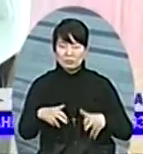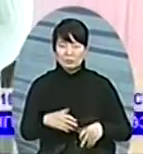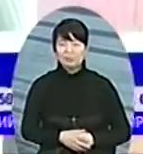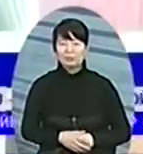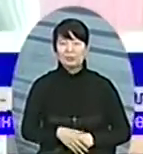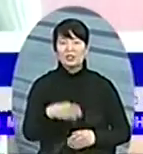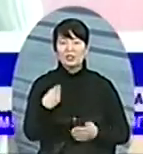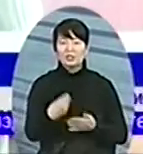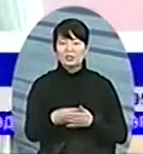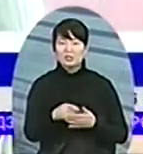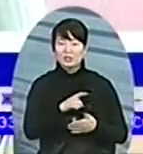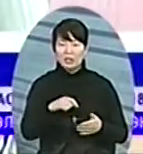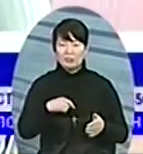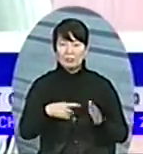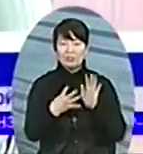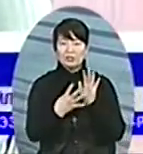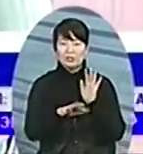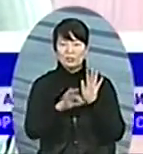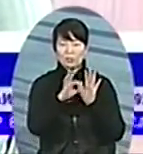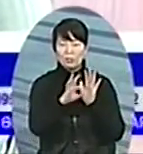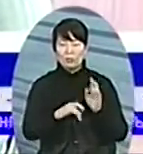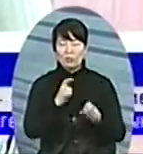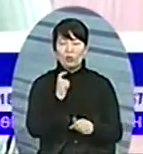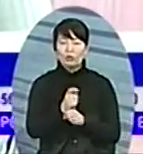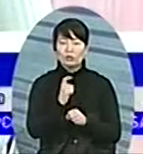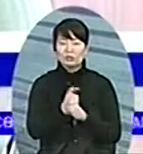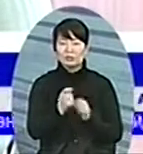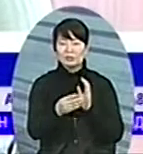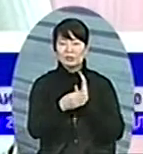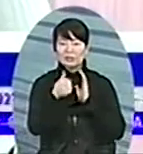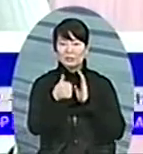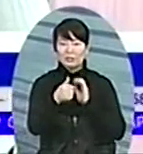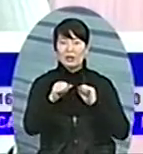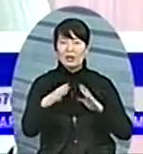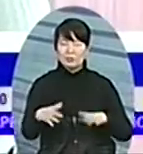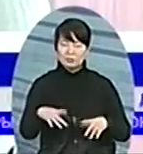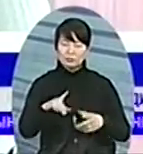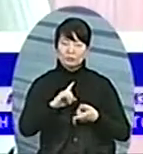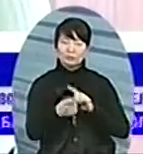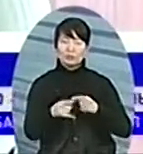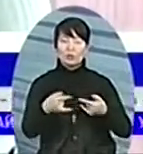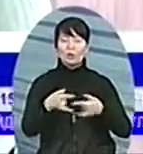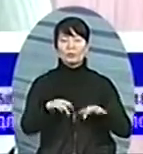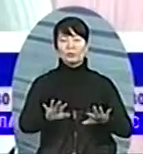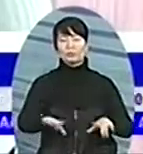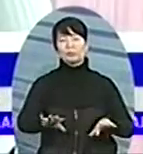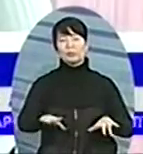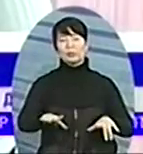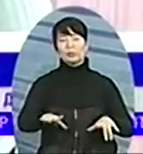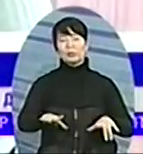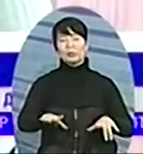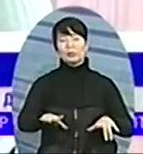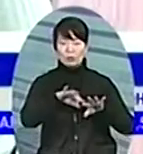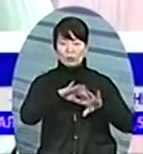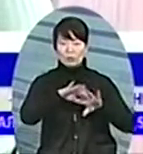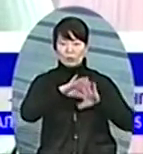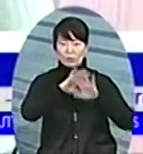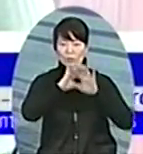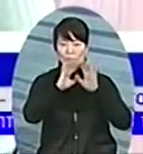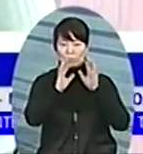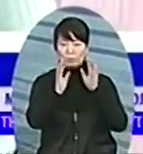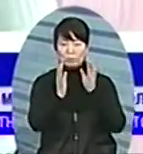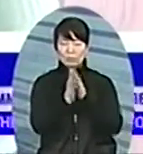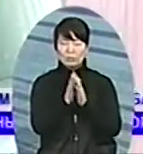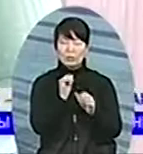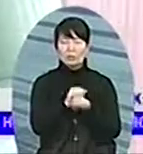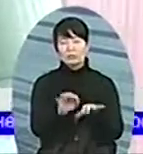90% хөдөлмөрийн чадвар олдолттой юм 90% баа. Тэгээ би ингээл офис юм гэхэд ингээл суугаад би өөрөөх нь суугаад хэмжээнд ингээл офис бүх